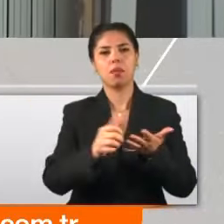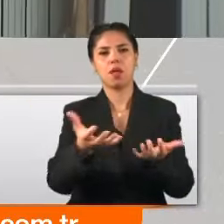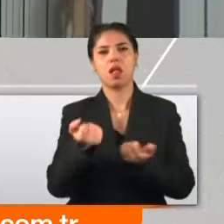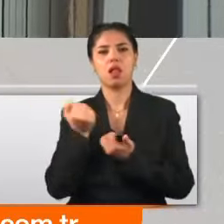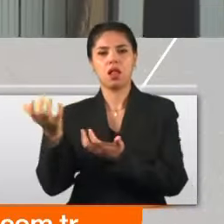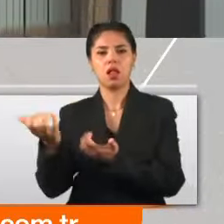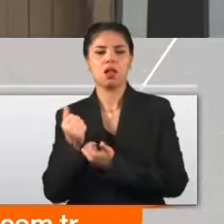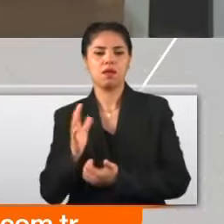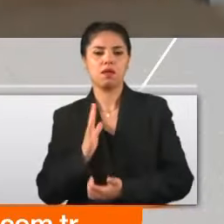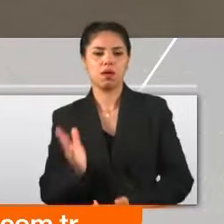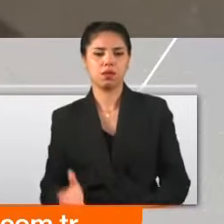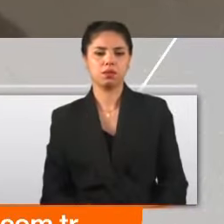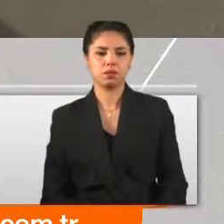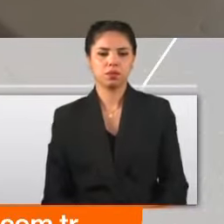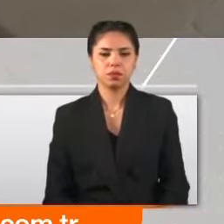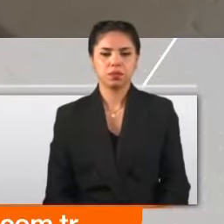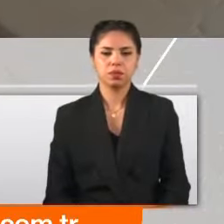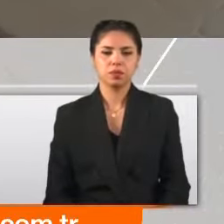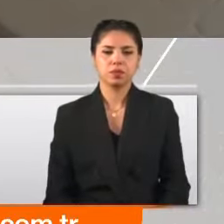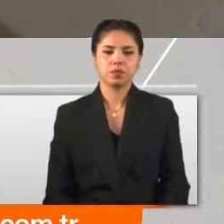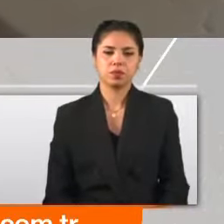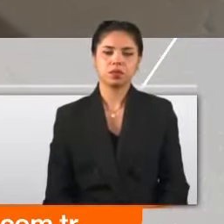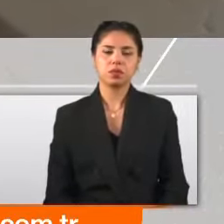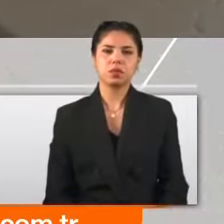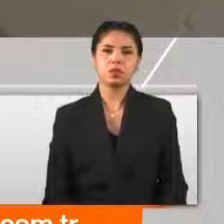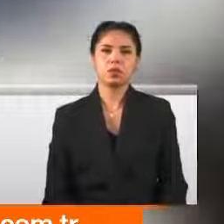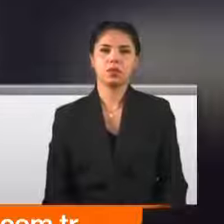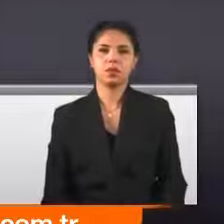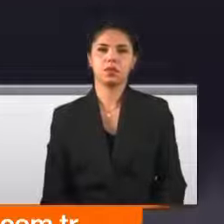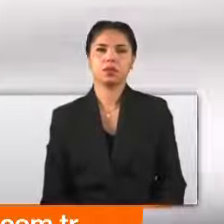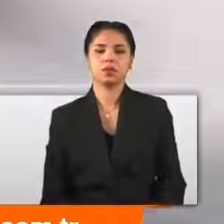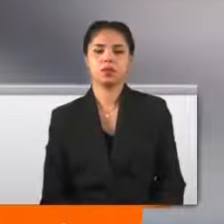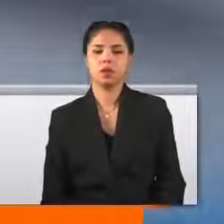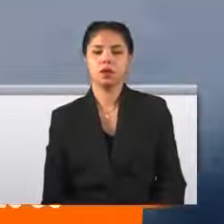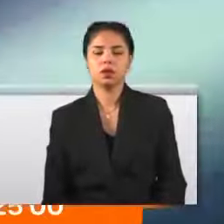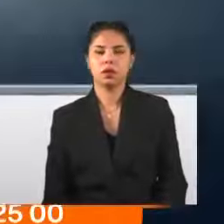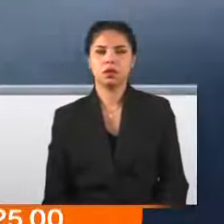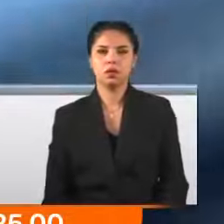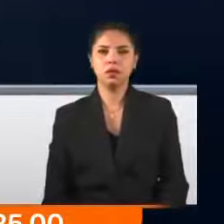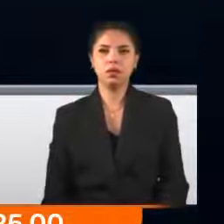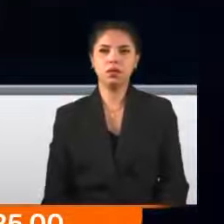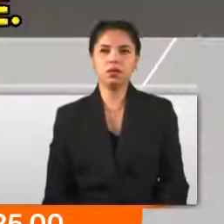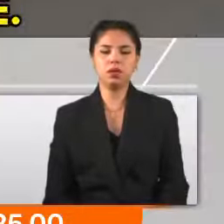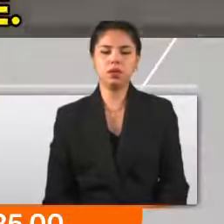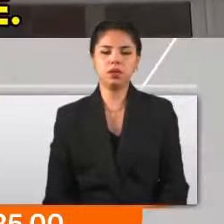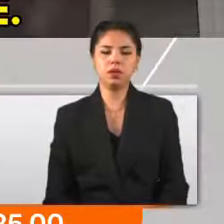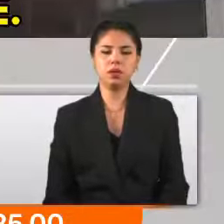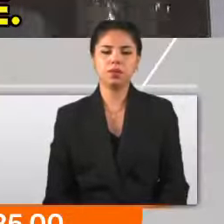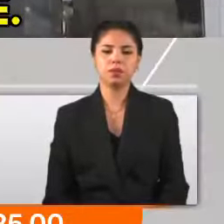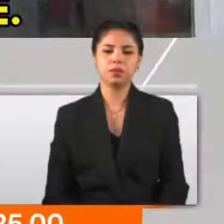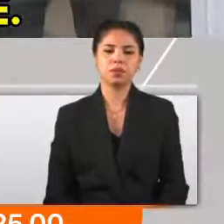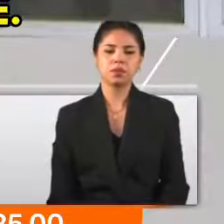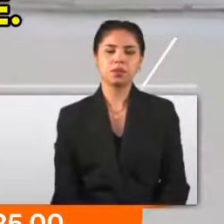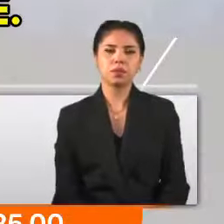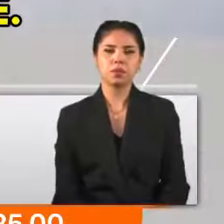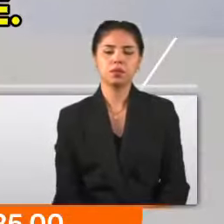kendileri yok. Hiçbir şey yok içeride. Kaçırıyorlar malları. Çek şu arabayı ya. Manyak mısın ya? Silivri'de